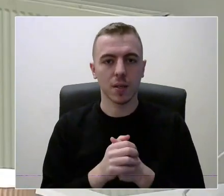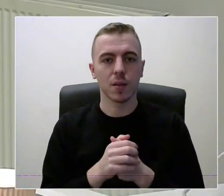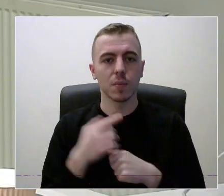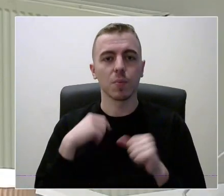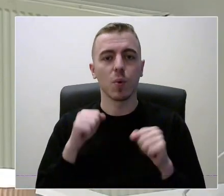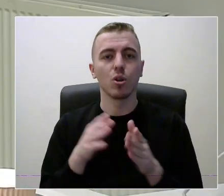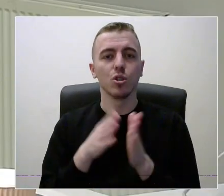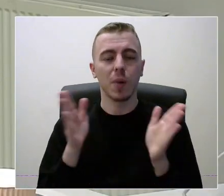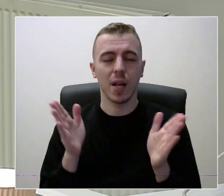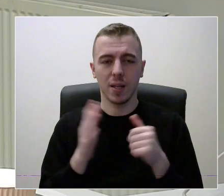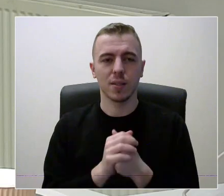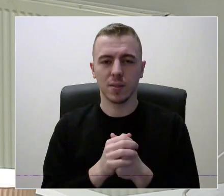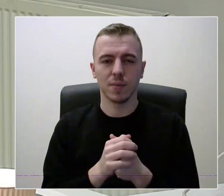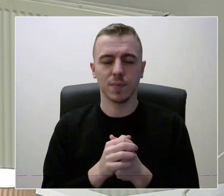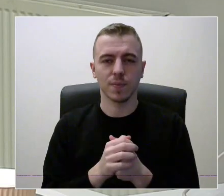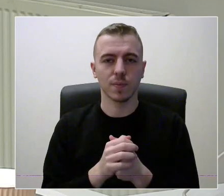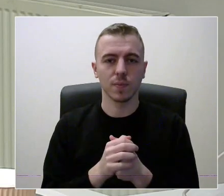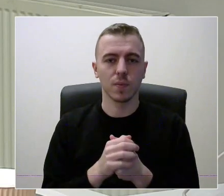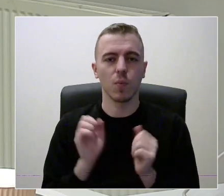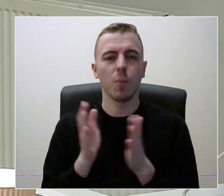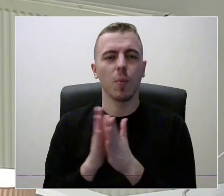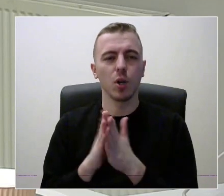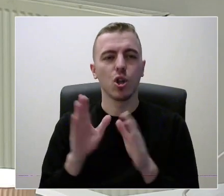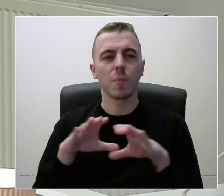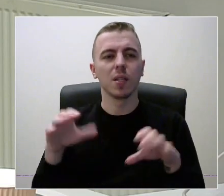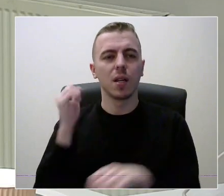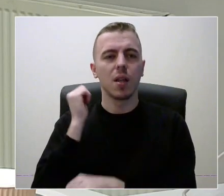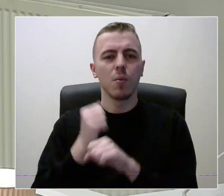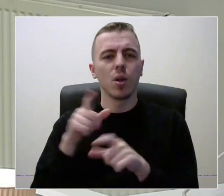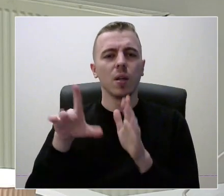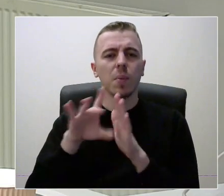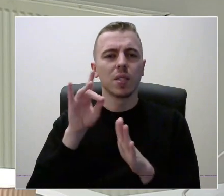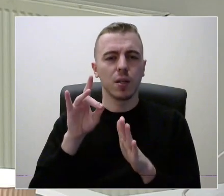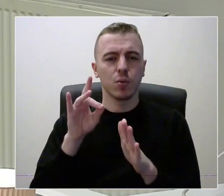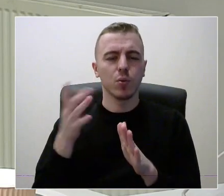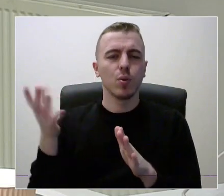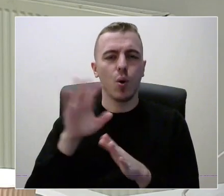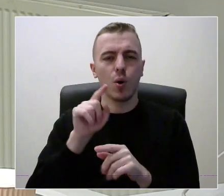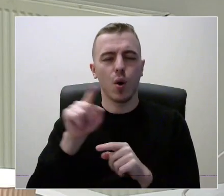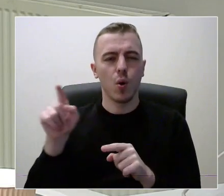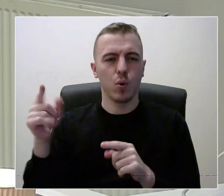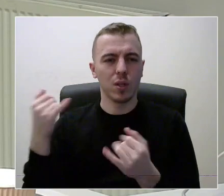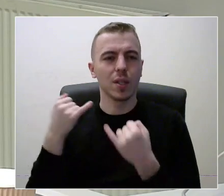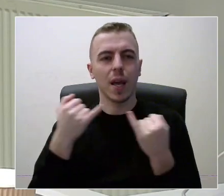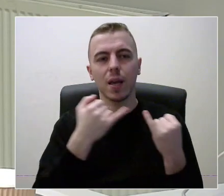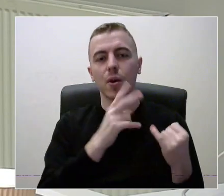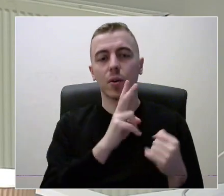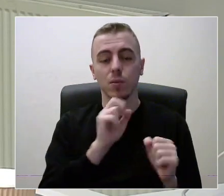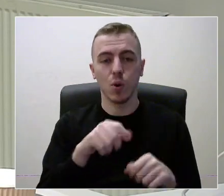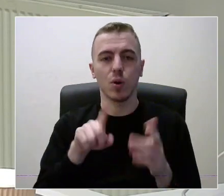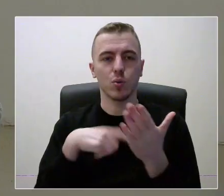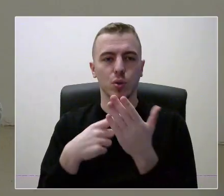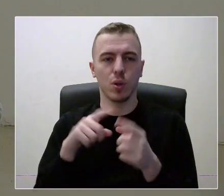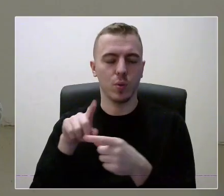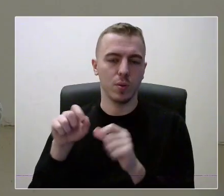Tiesiog paprašyti administracijos darbuotojų, kad jie pasirinktų didesnį ratą tiekėjų ir siūstų jiem užklausas. Aš galiu atsakyti,